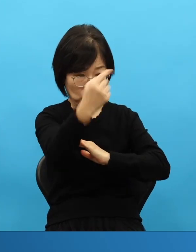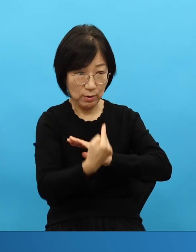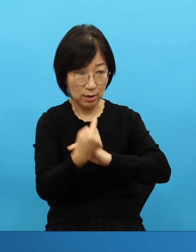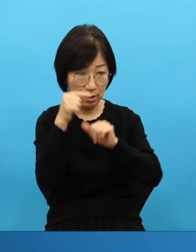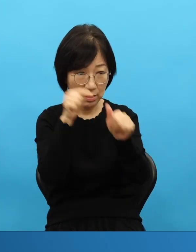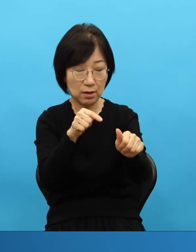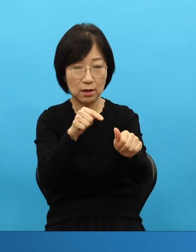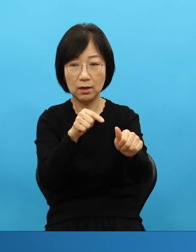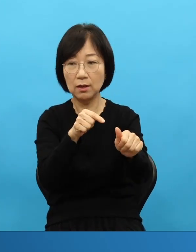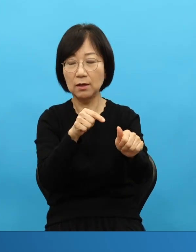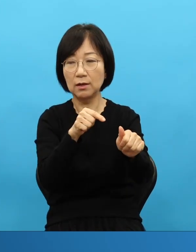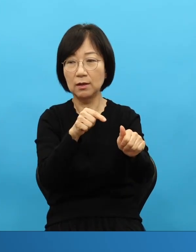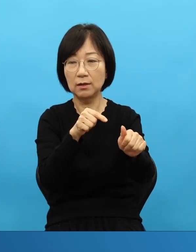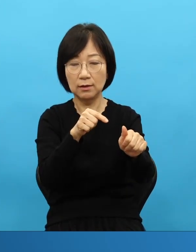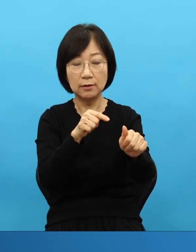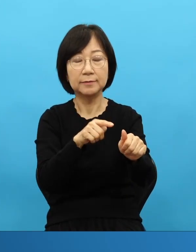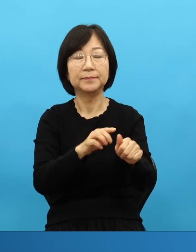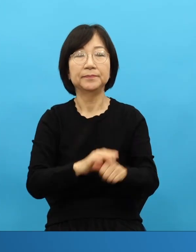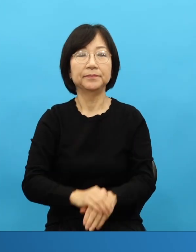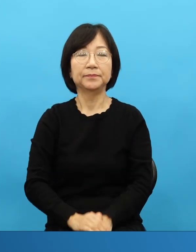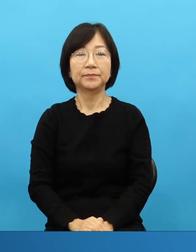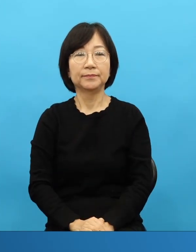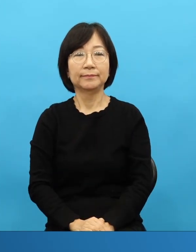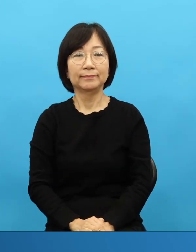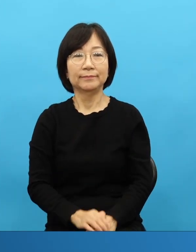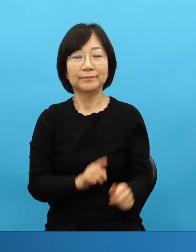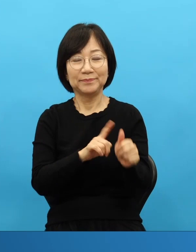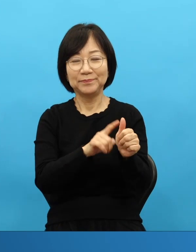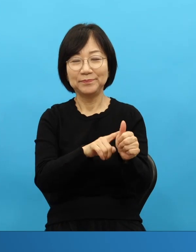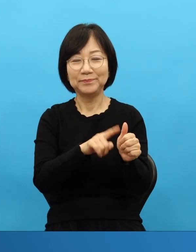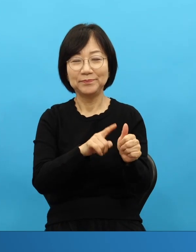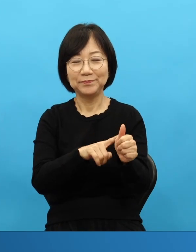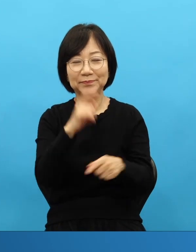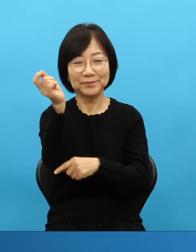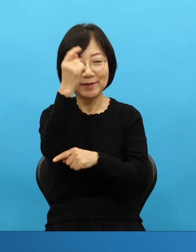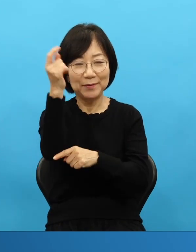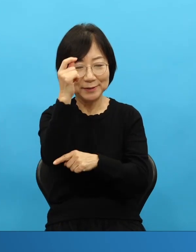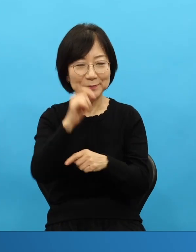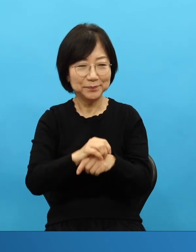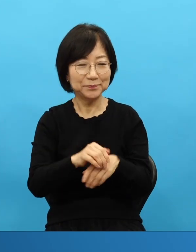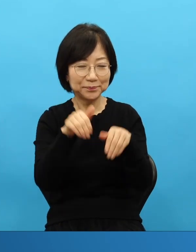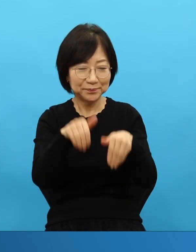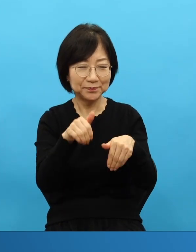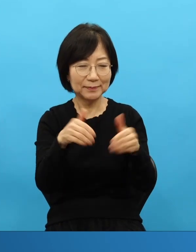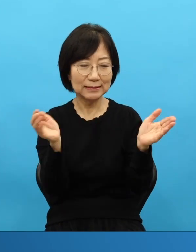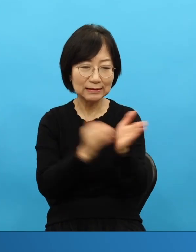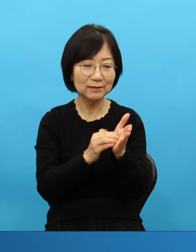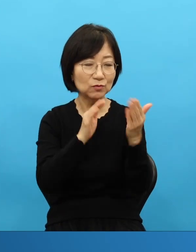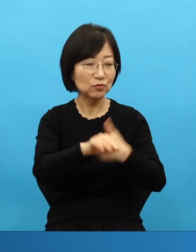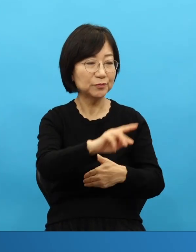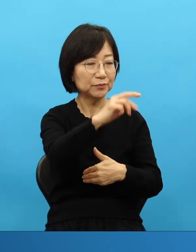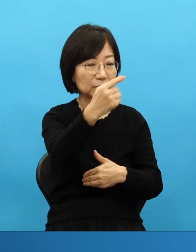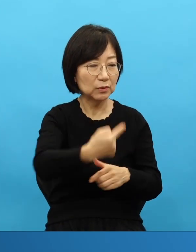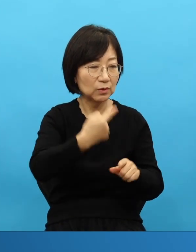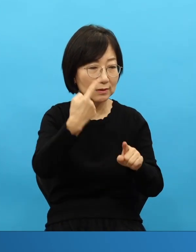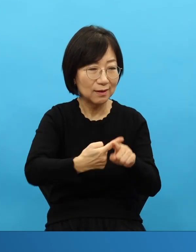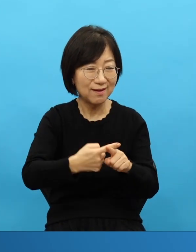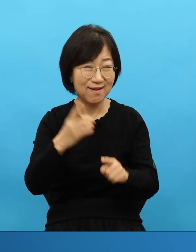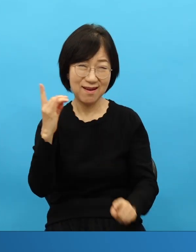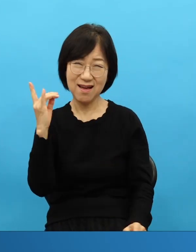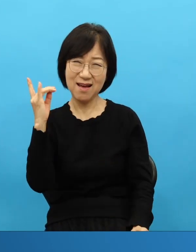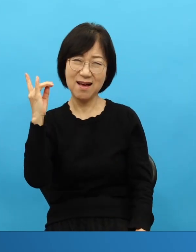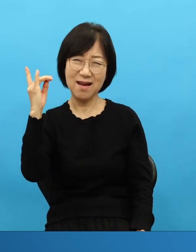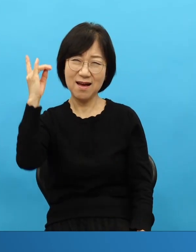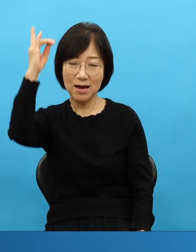token. 그래 오다가 골리앗이 하는 얘기를 다윗이 들은 겁니다. And along the way, David heard what Goliath